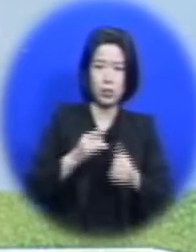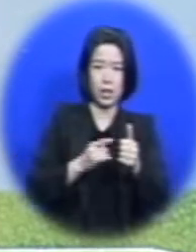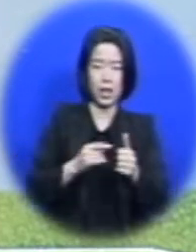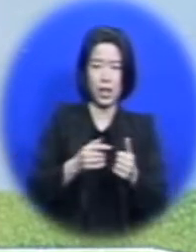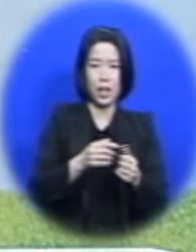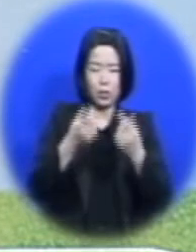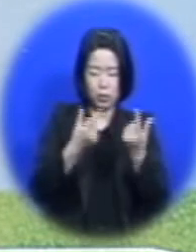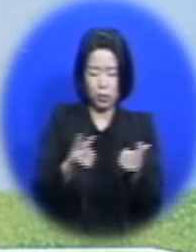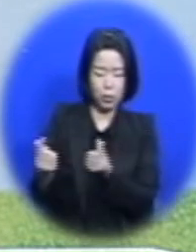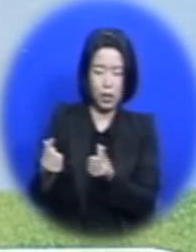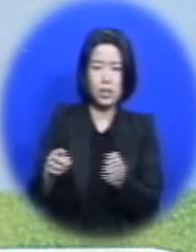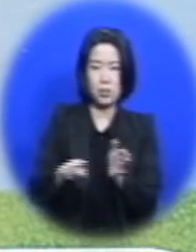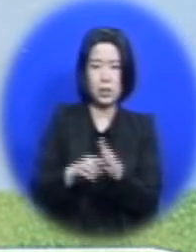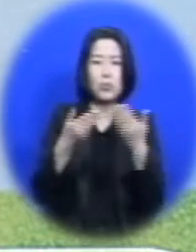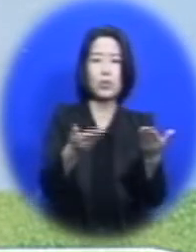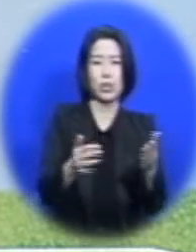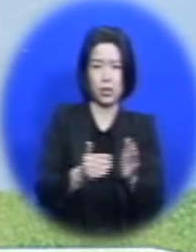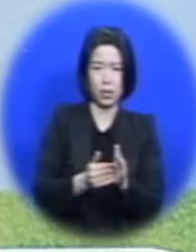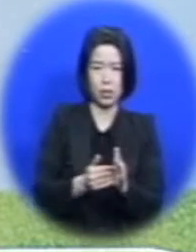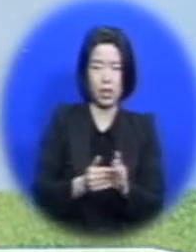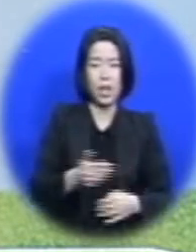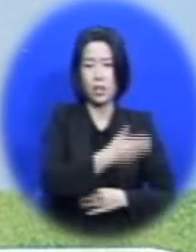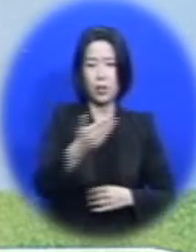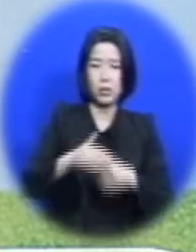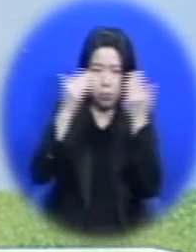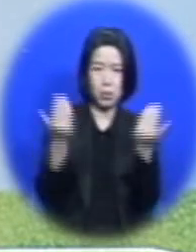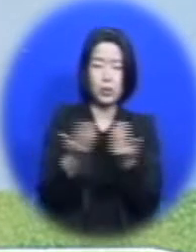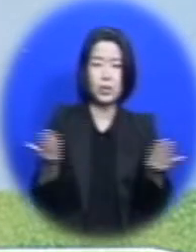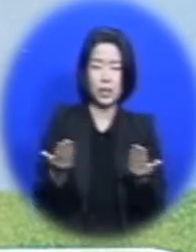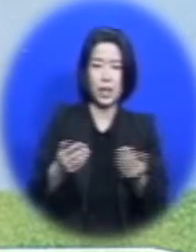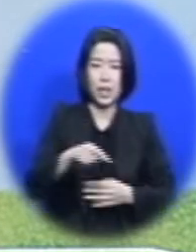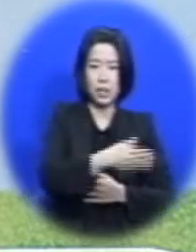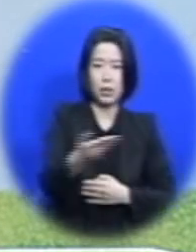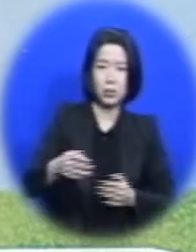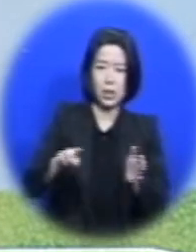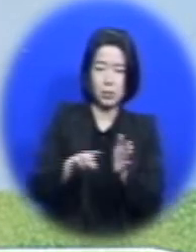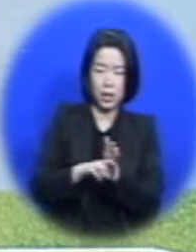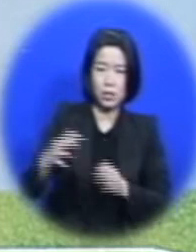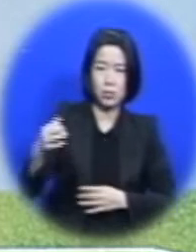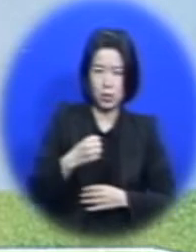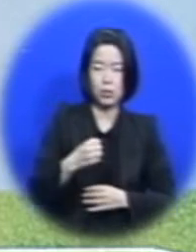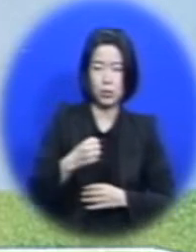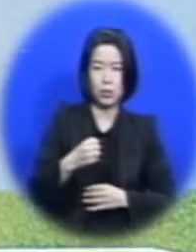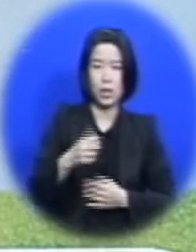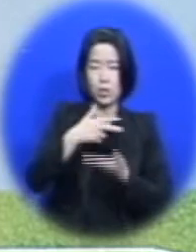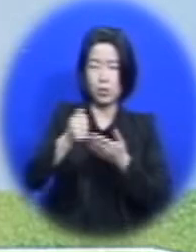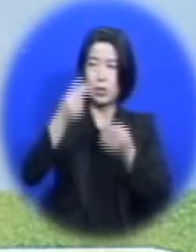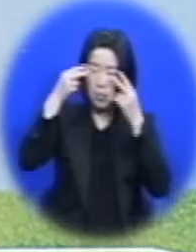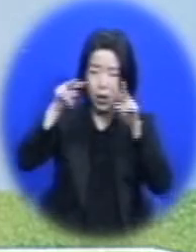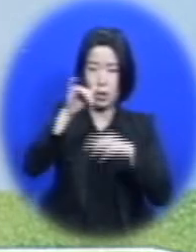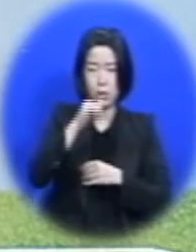다 믿음을 주셨거든요 여러분이 모든 일에 여러분이 가지고 있는 그 믿음으로 주님을 바라보고 그